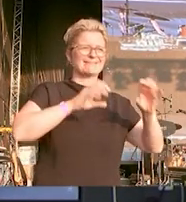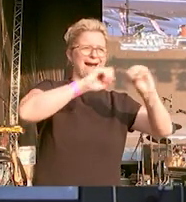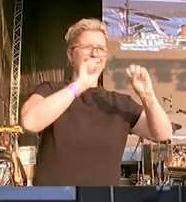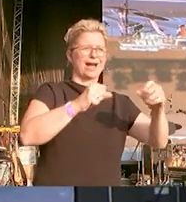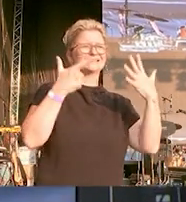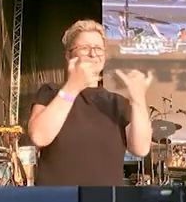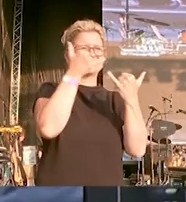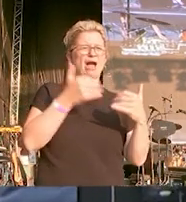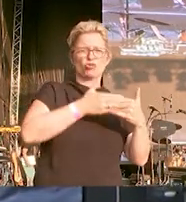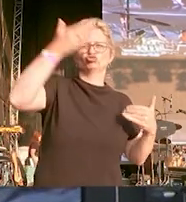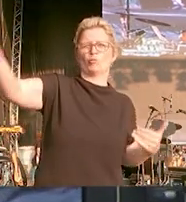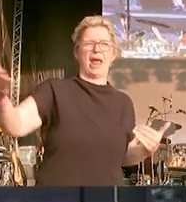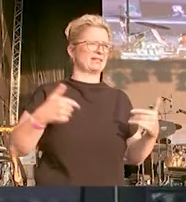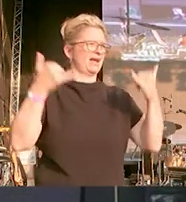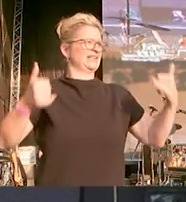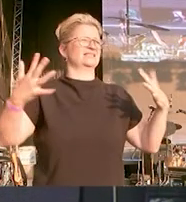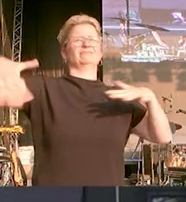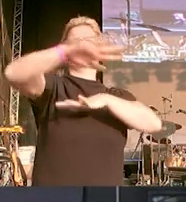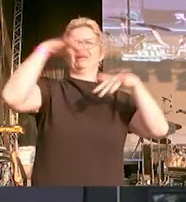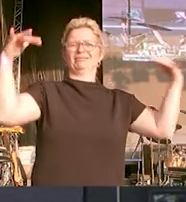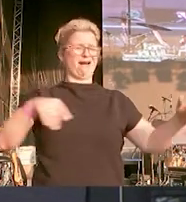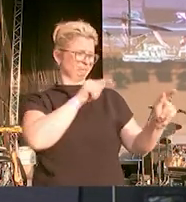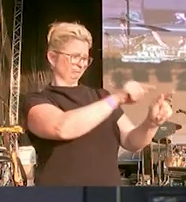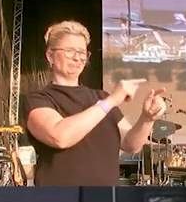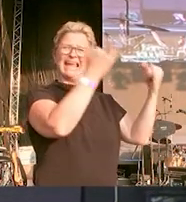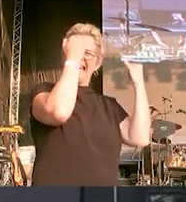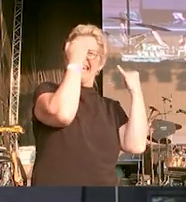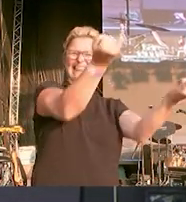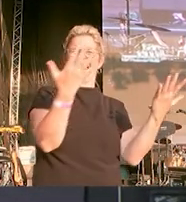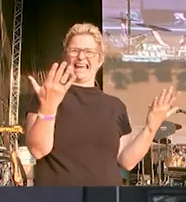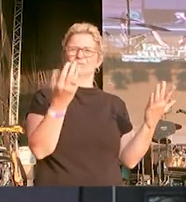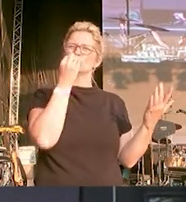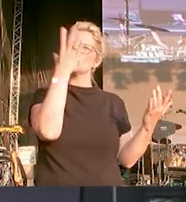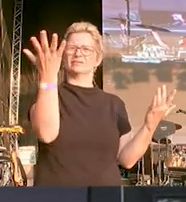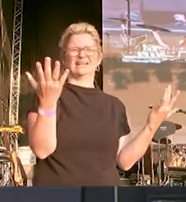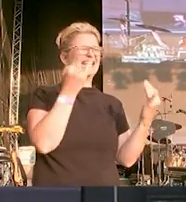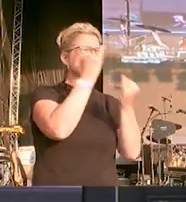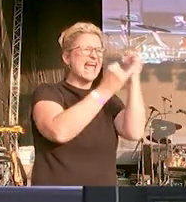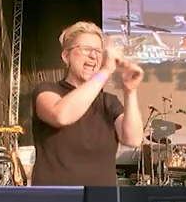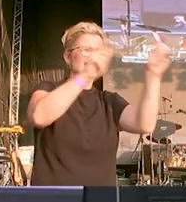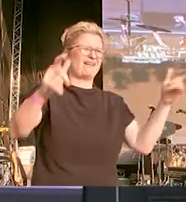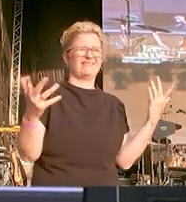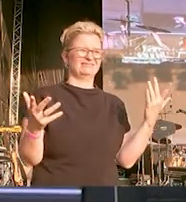diese große Idee. Eine Idee, die jeder und jedem von uns